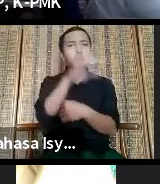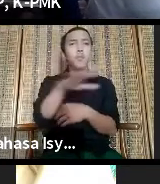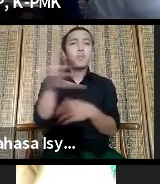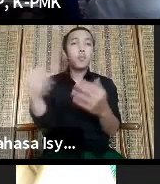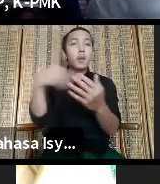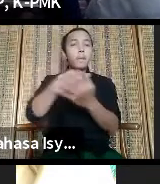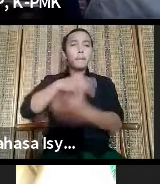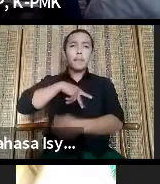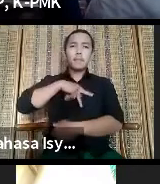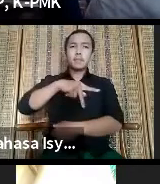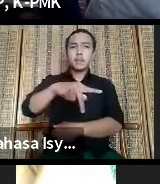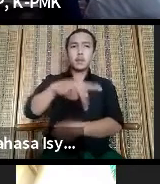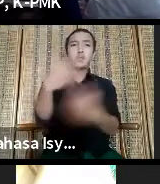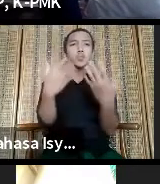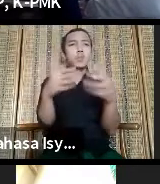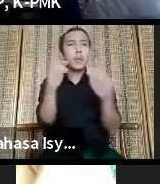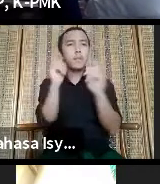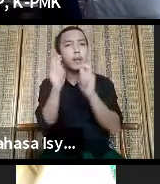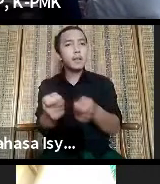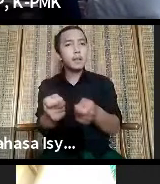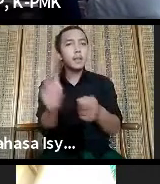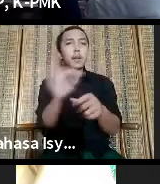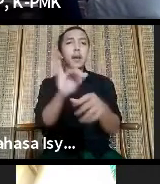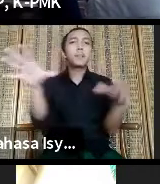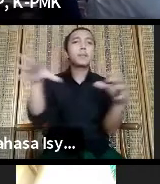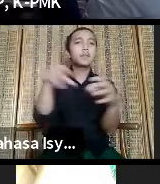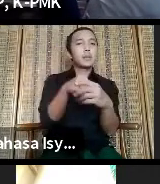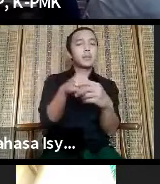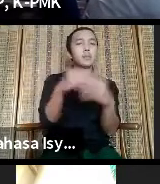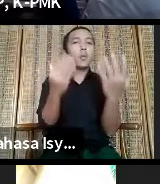registrasi dan berpartisipasi. Mudah-mudahan